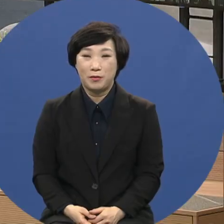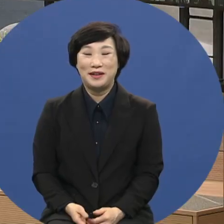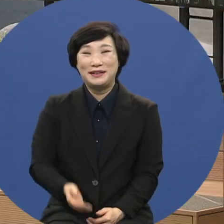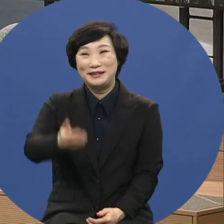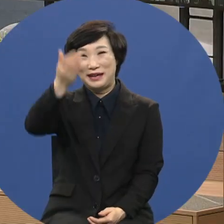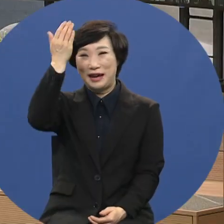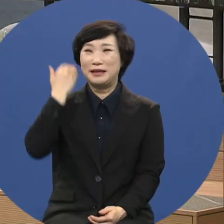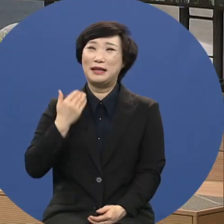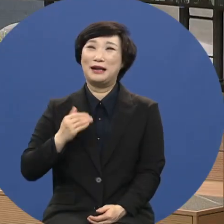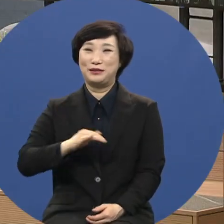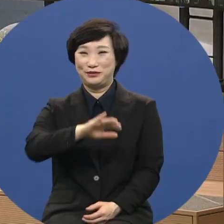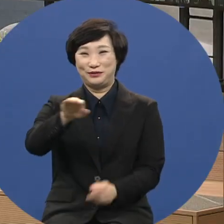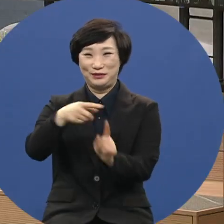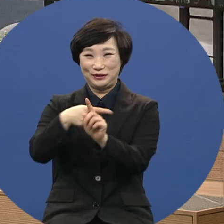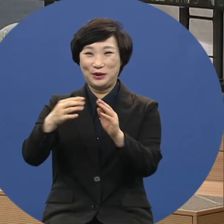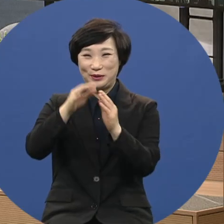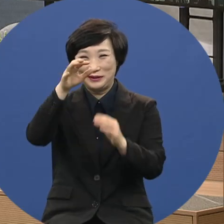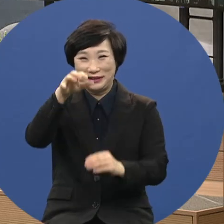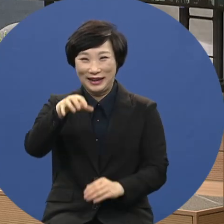옛날에 우리 교회